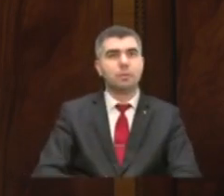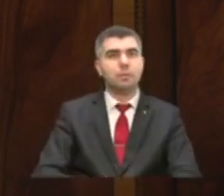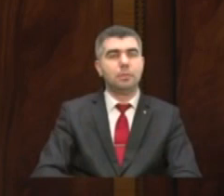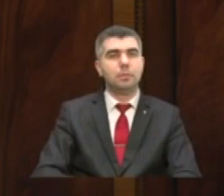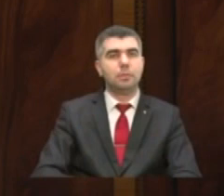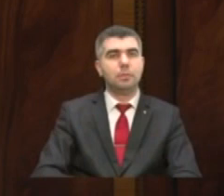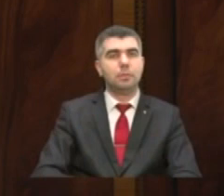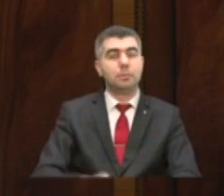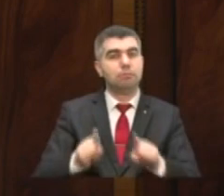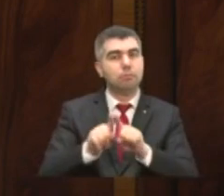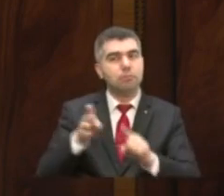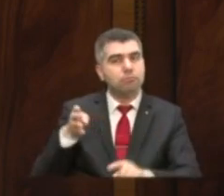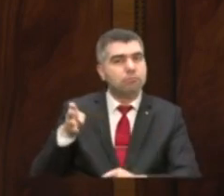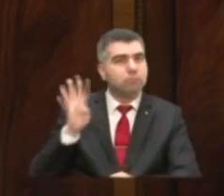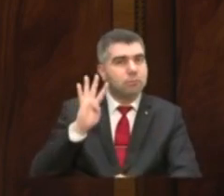انصتنا